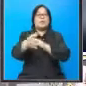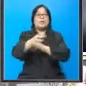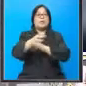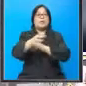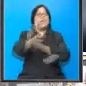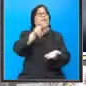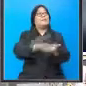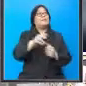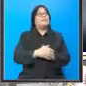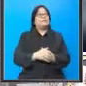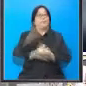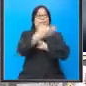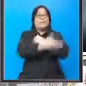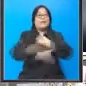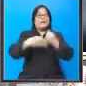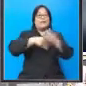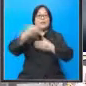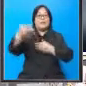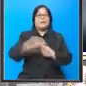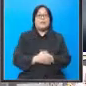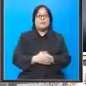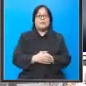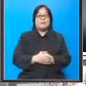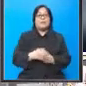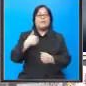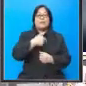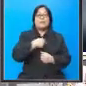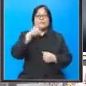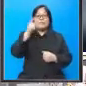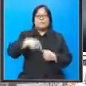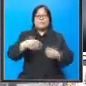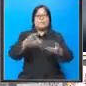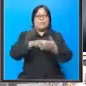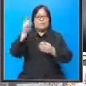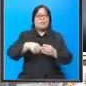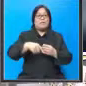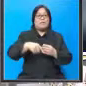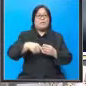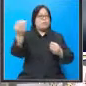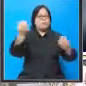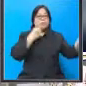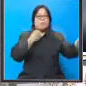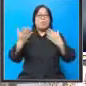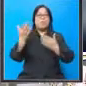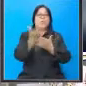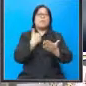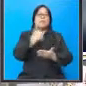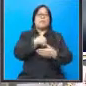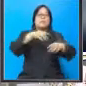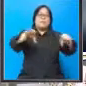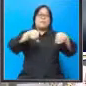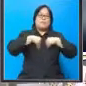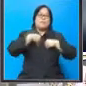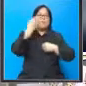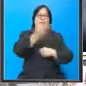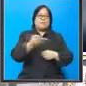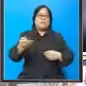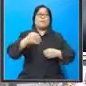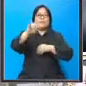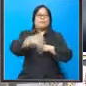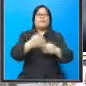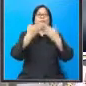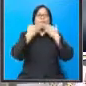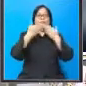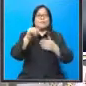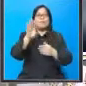dan disahkan oleh negara pengeluar dan kita mendapatkan penyesuaian Nepal 2ph baulah kita akan menerima barengan barengan